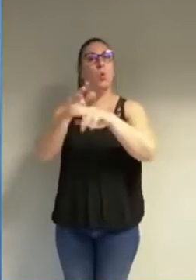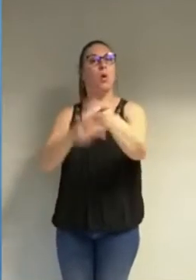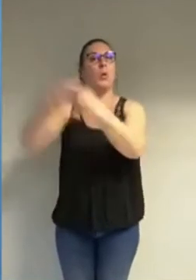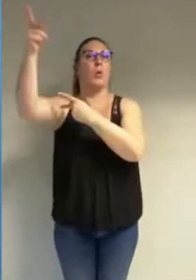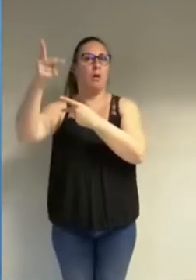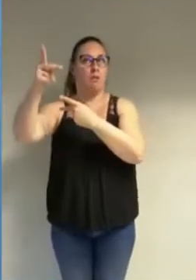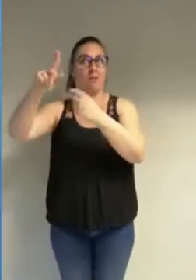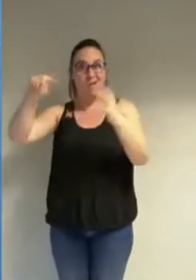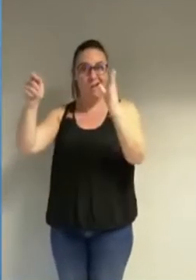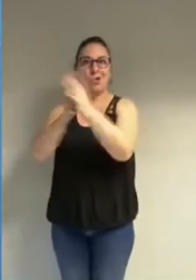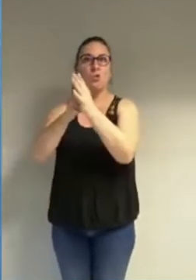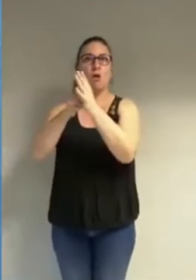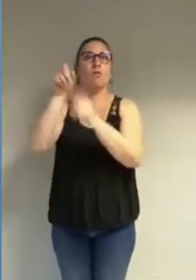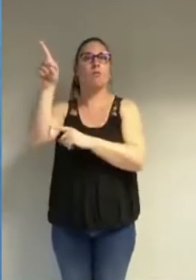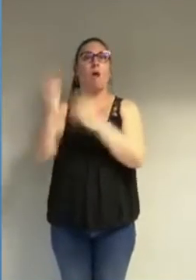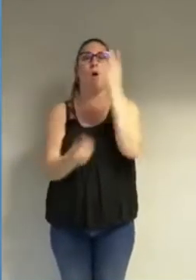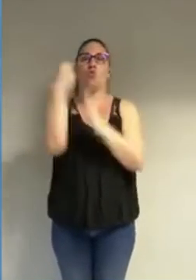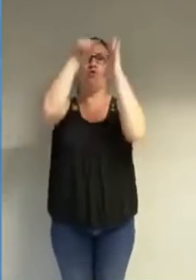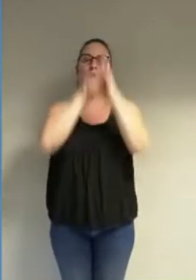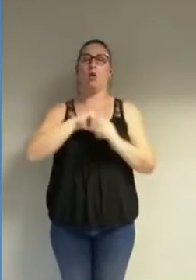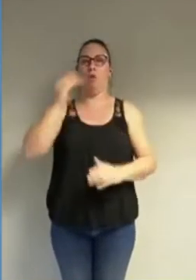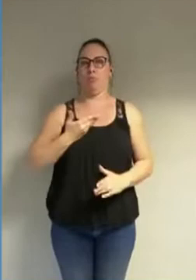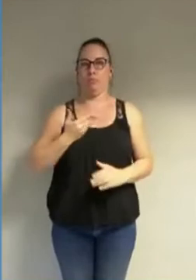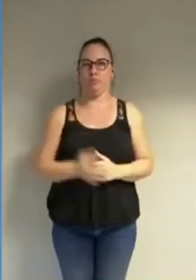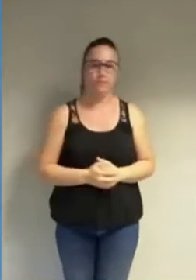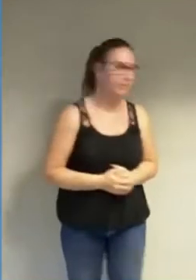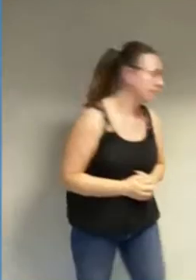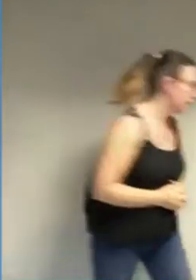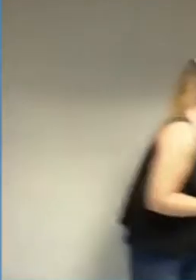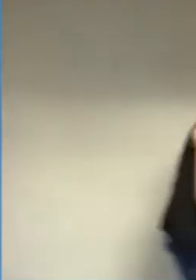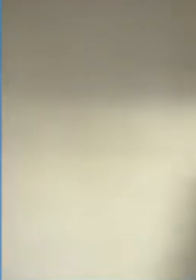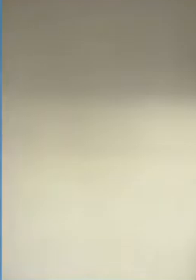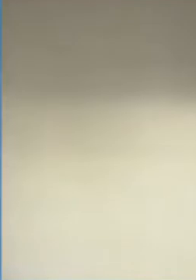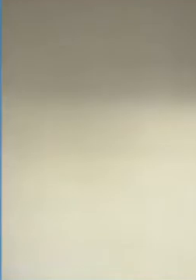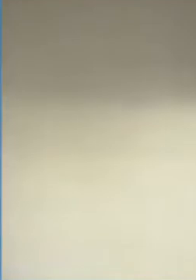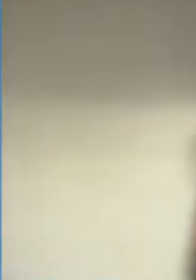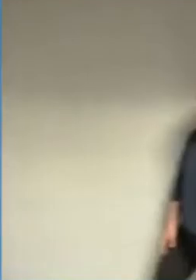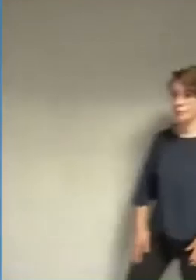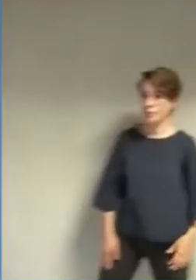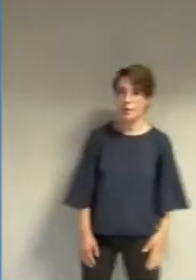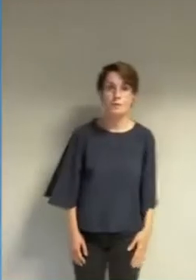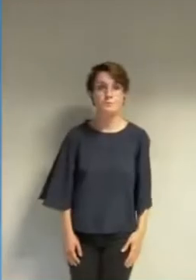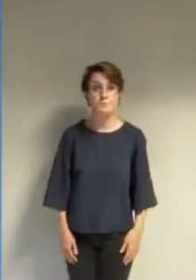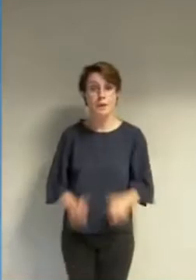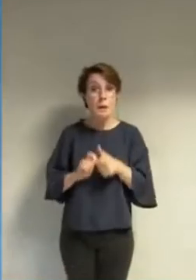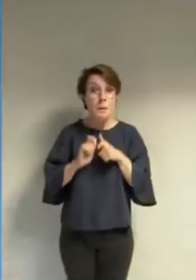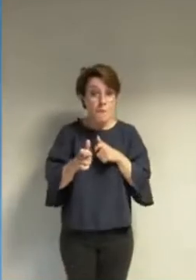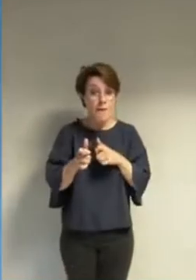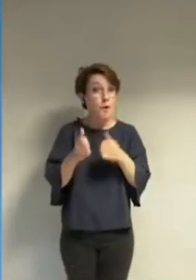ce jour-là que nous recevions le nouveau règlement. Puis, vous avez refusé, pendant des jours et des